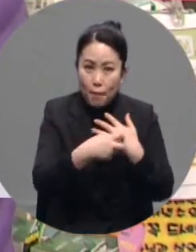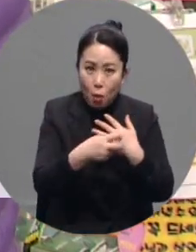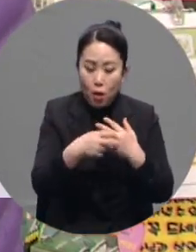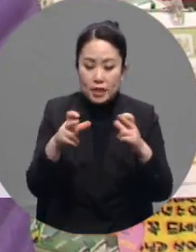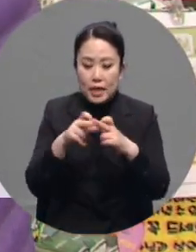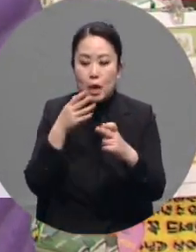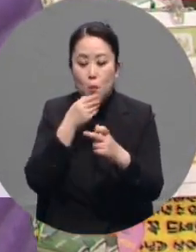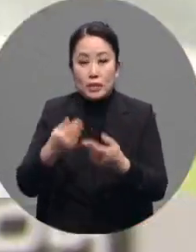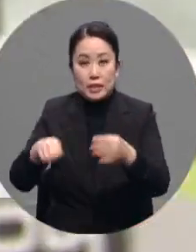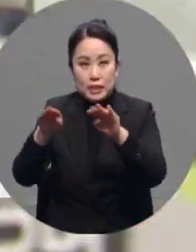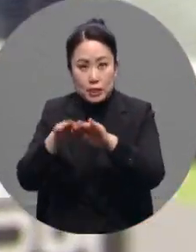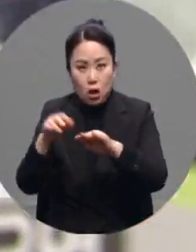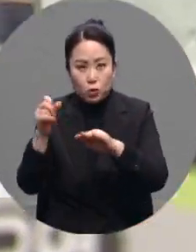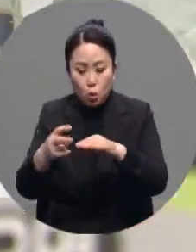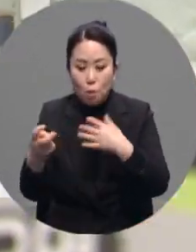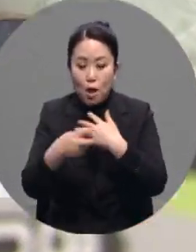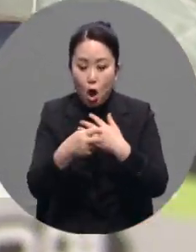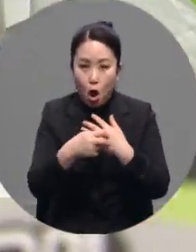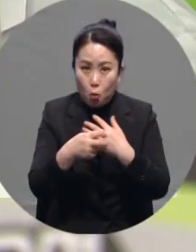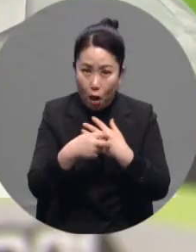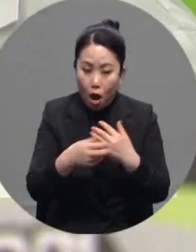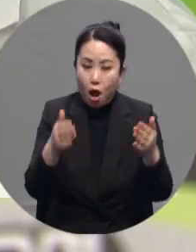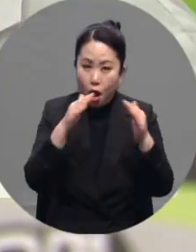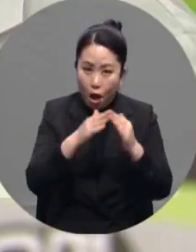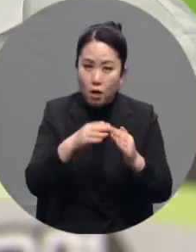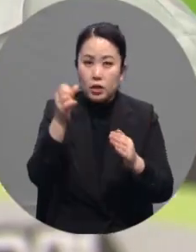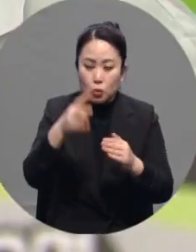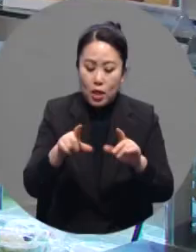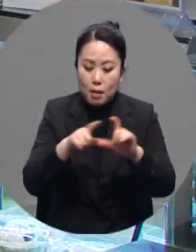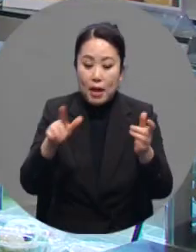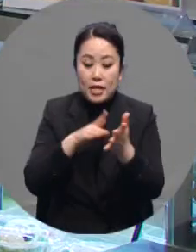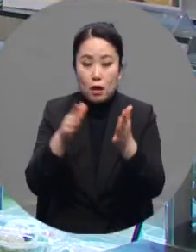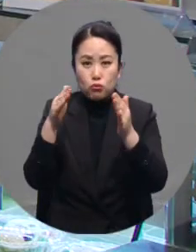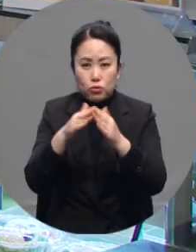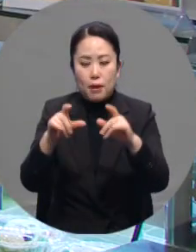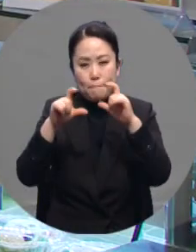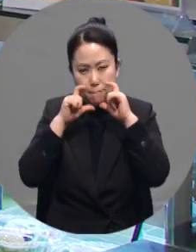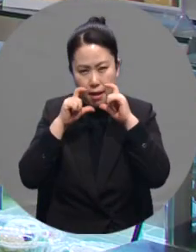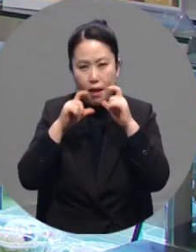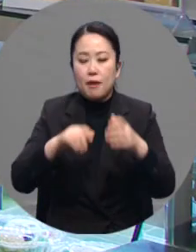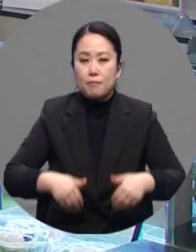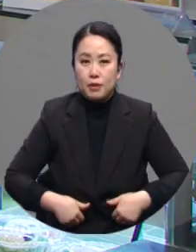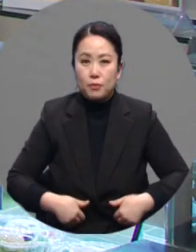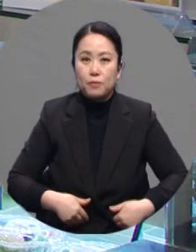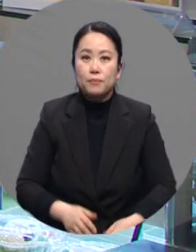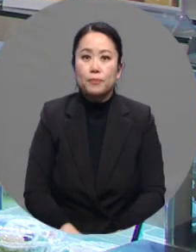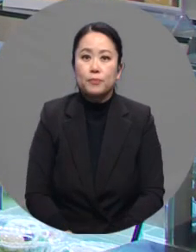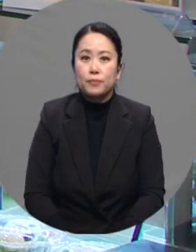장애인복지시설, 의료기관, 일반 약국에서의 마스크 착용 의무는 유지됩니다.